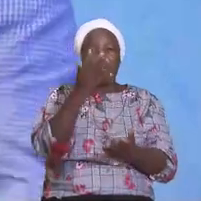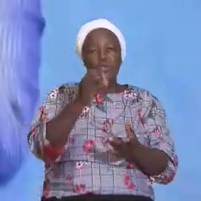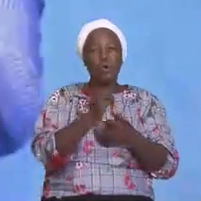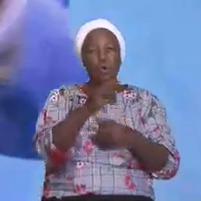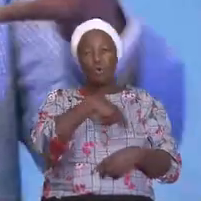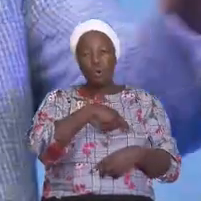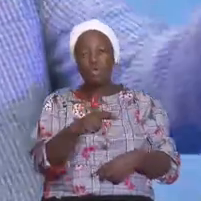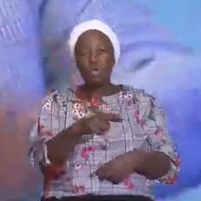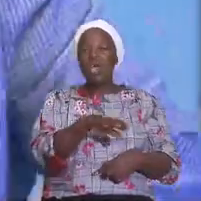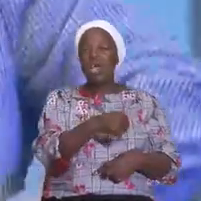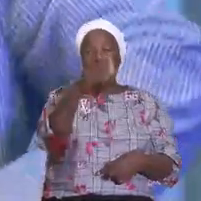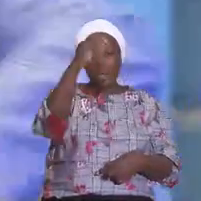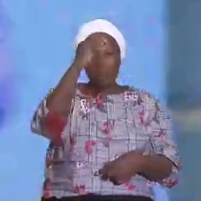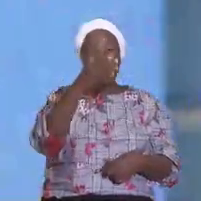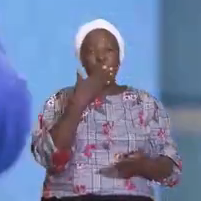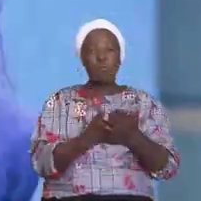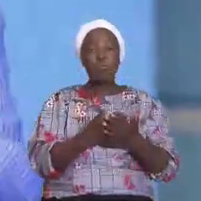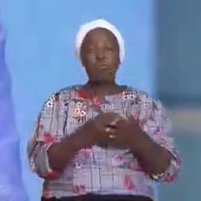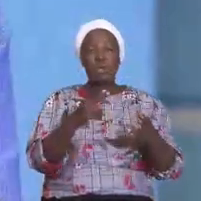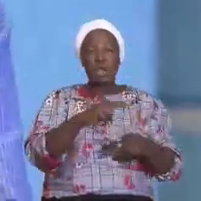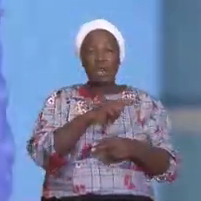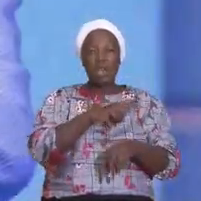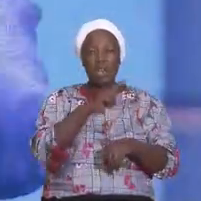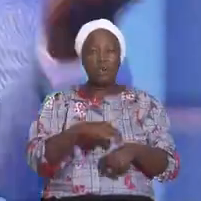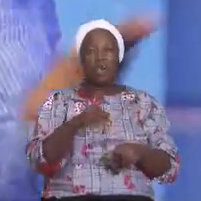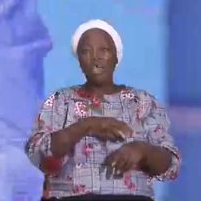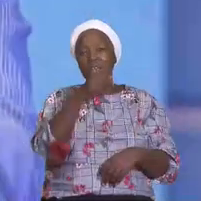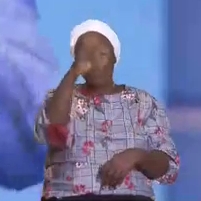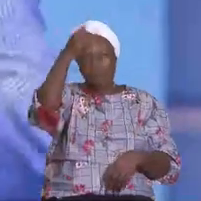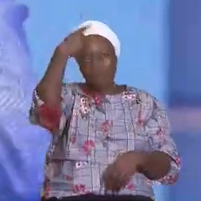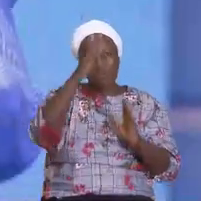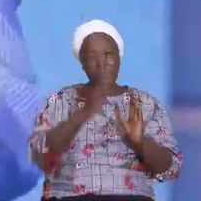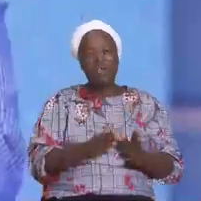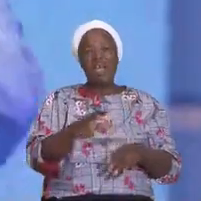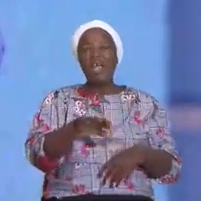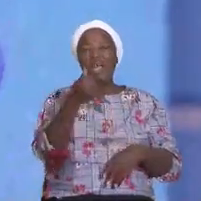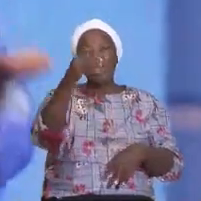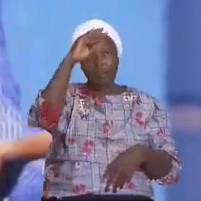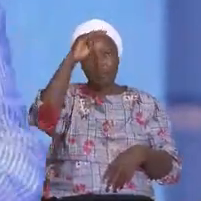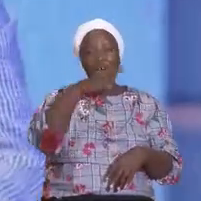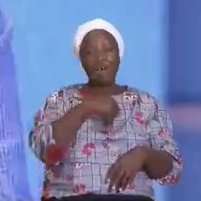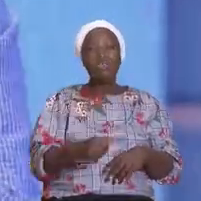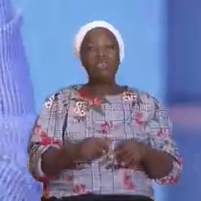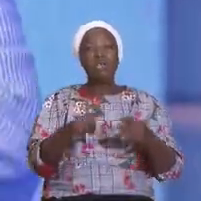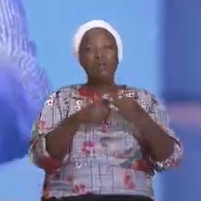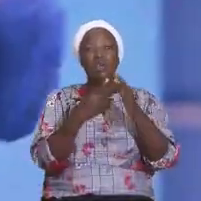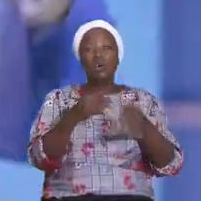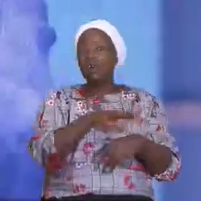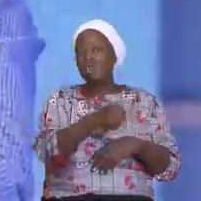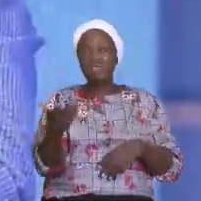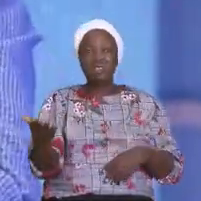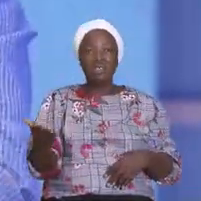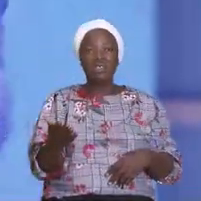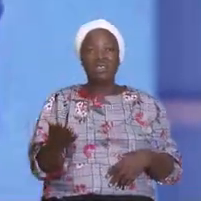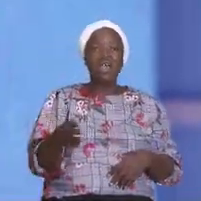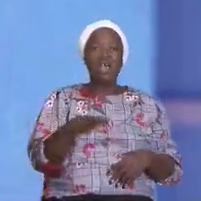un homme bas, un homme riche, un homme religieux, un homme et une bonne nature, un bon